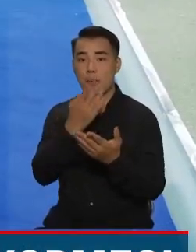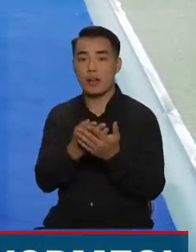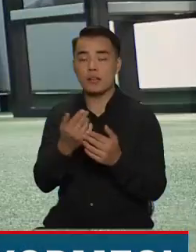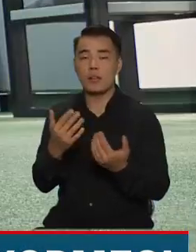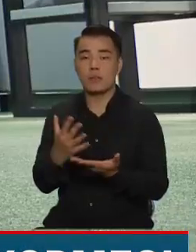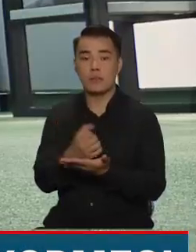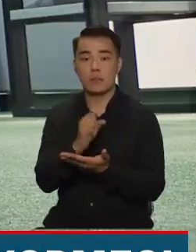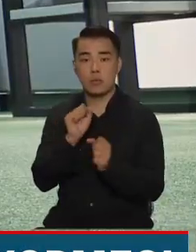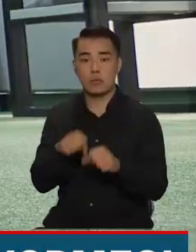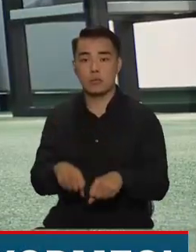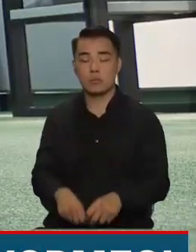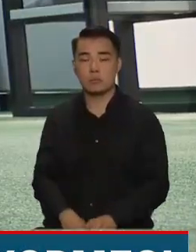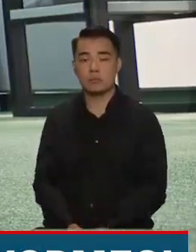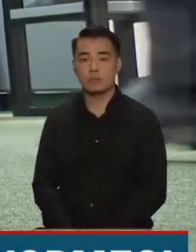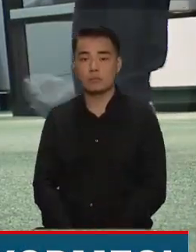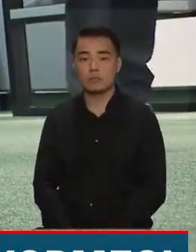алуан.